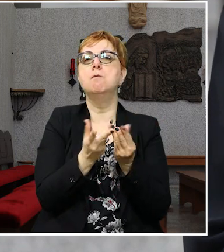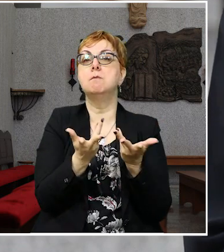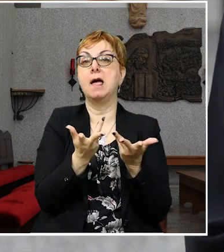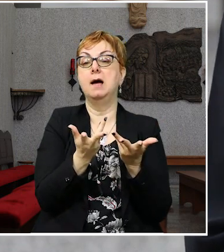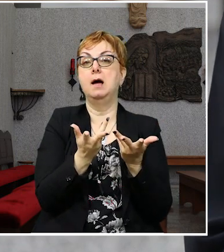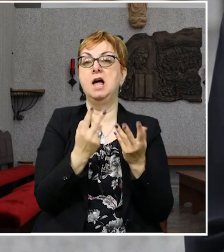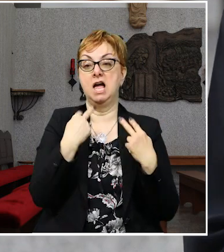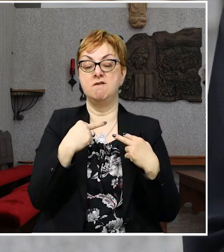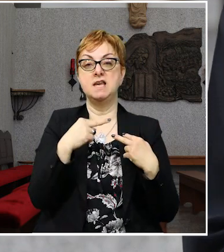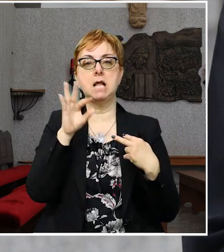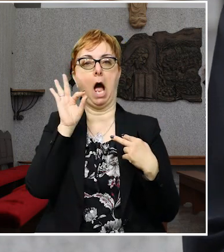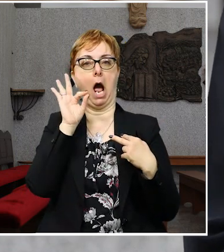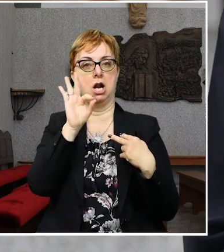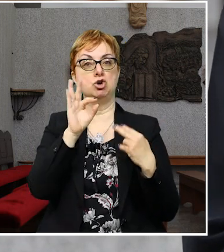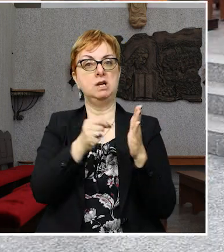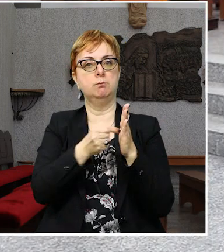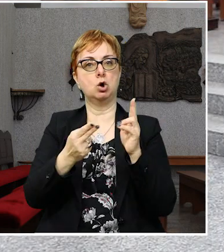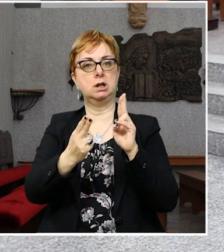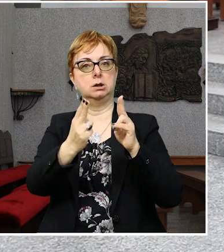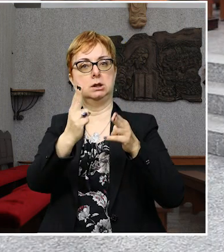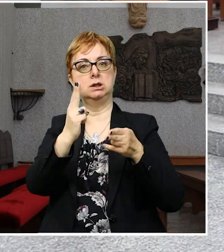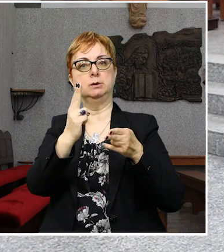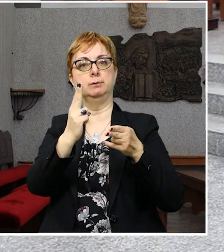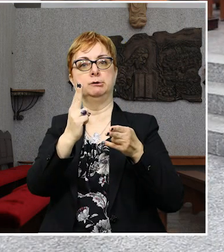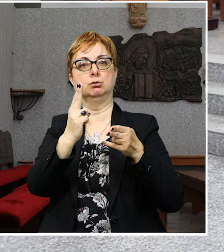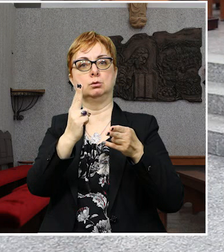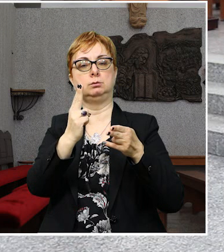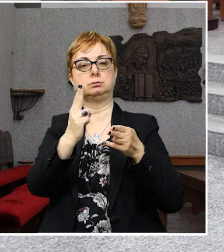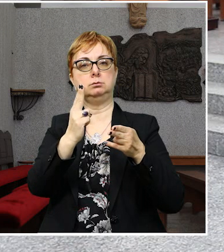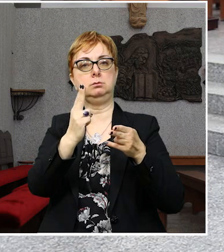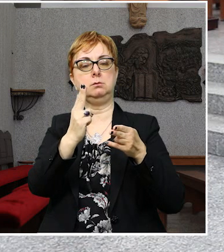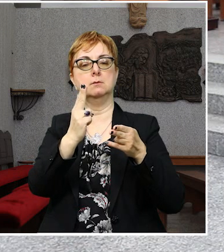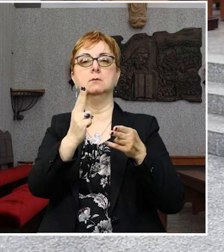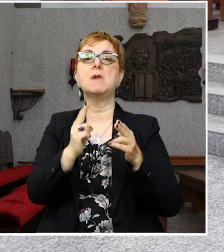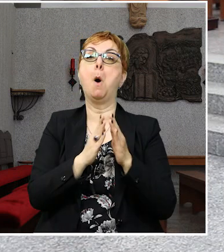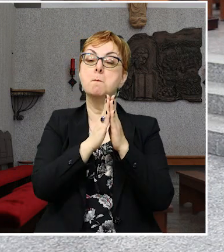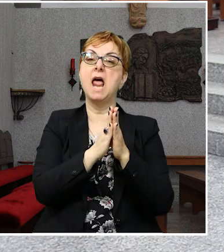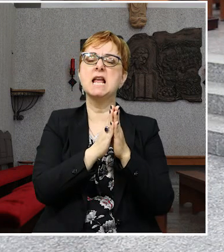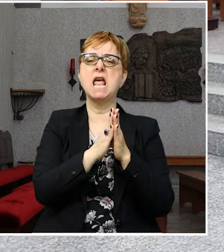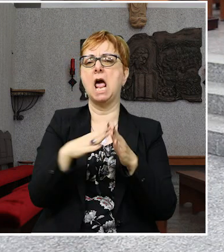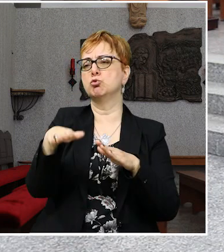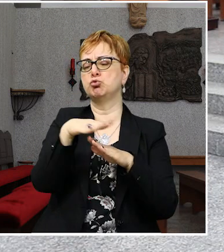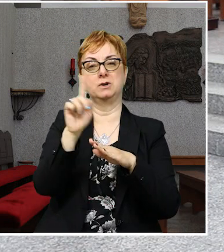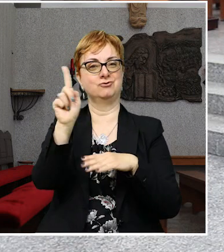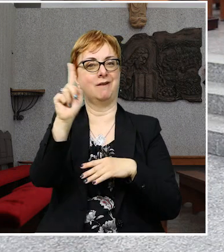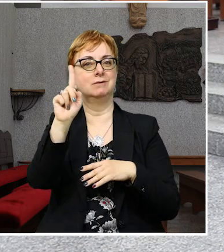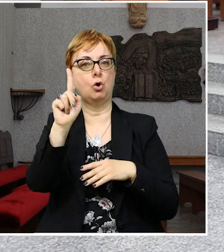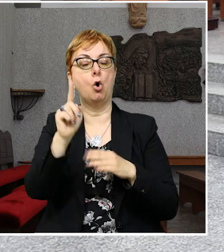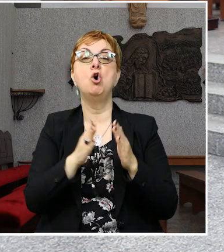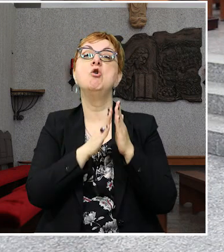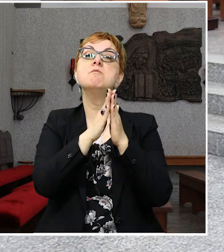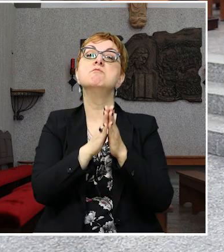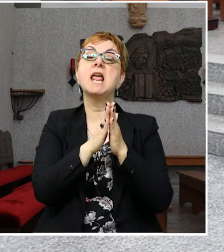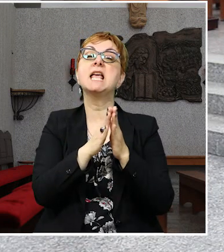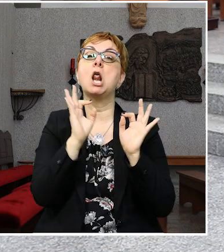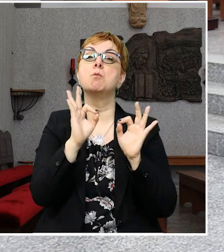della vita. È proprio così. La preghiera non è un di più, ma la preghiera è